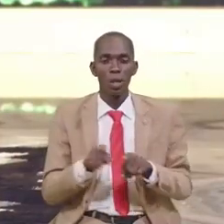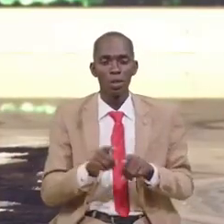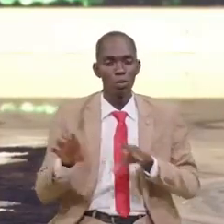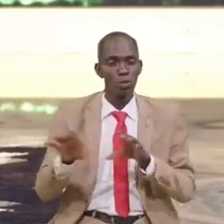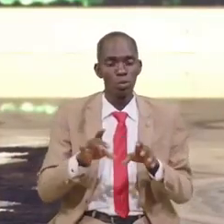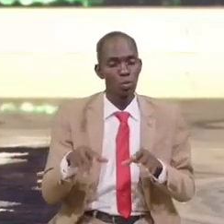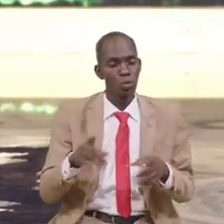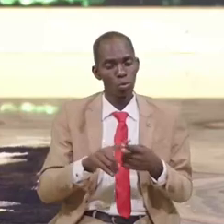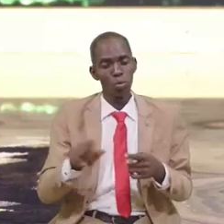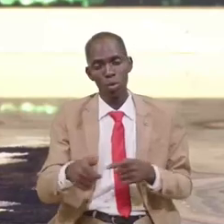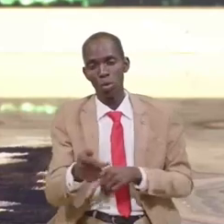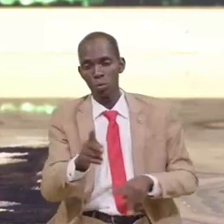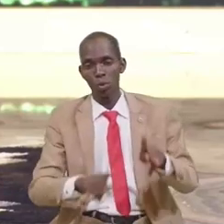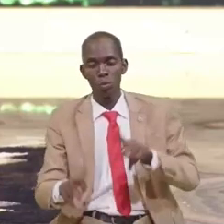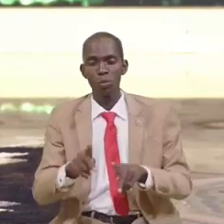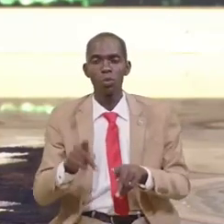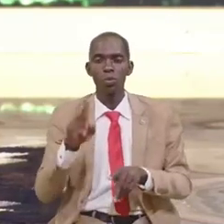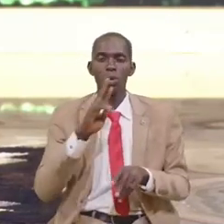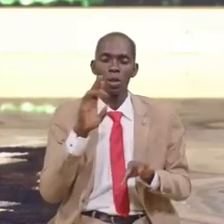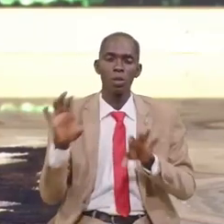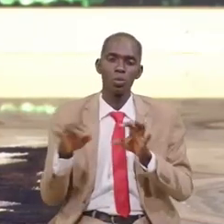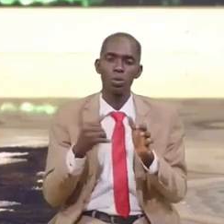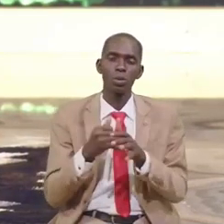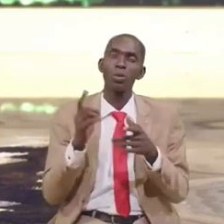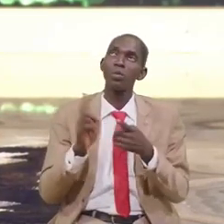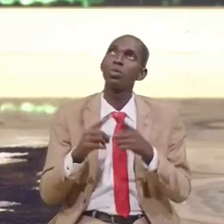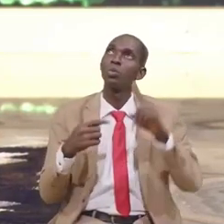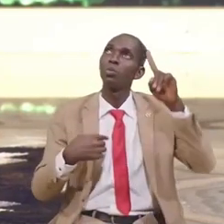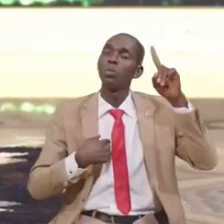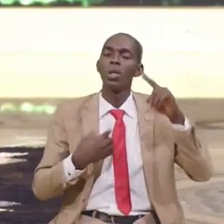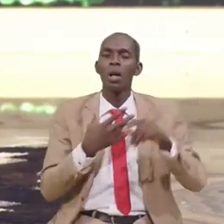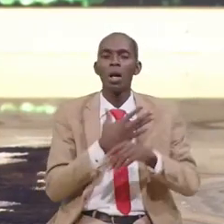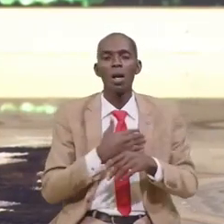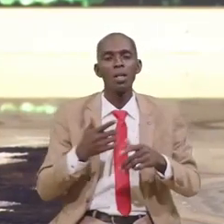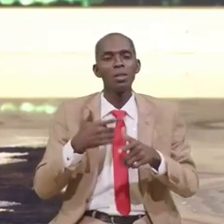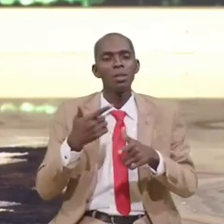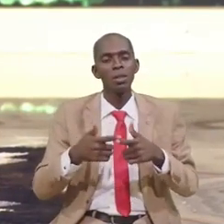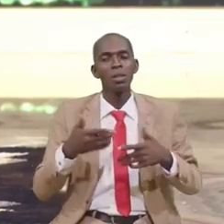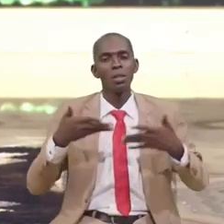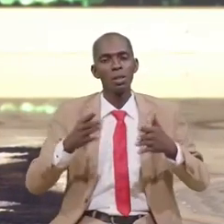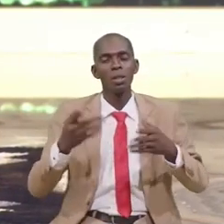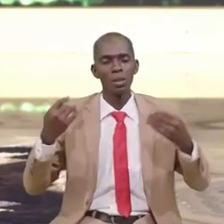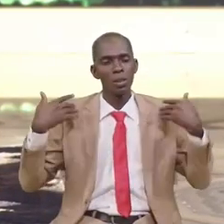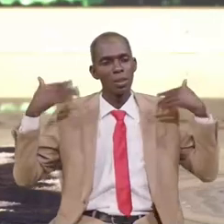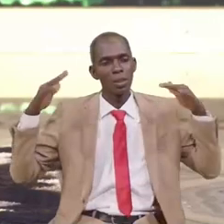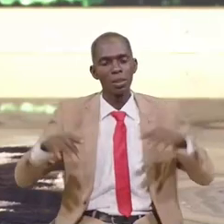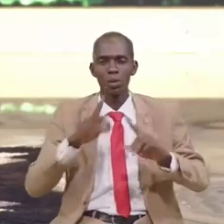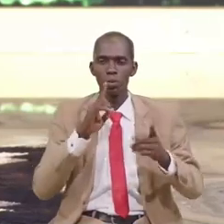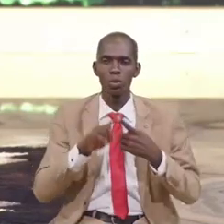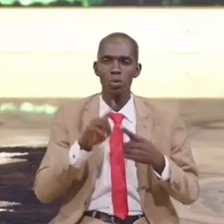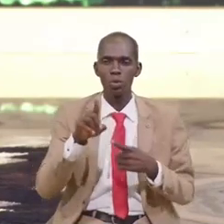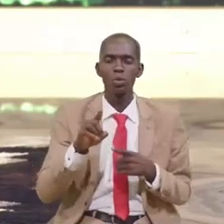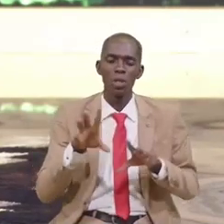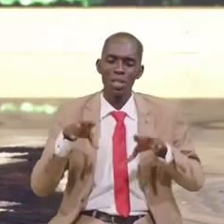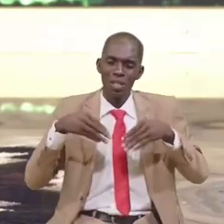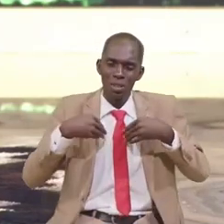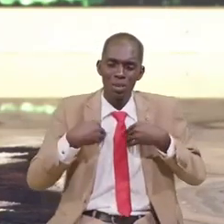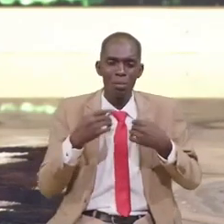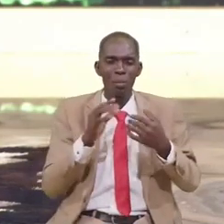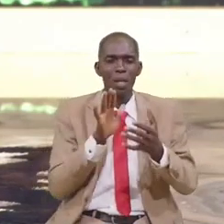vous aussi, vous leur faites cela. Comme les anges vont vous servir. Croyez